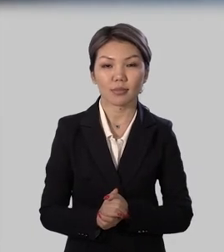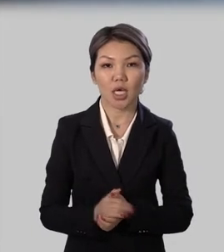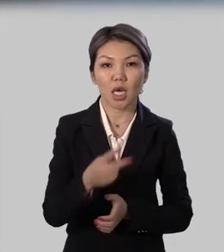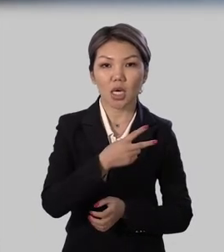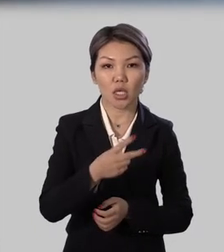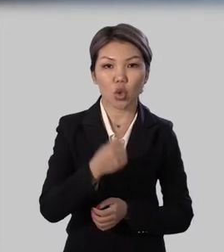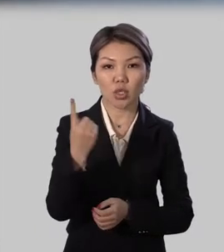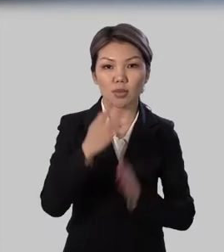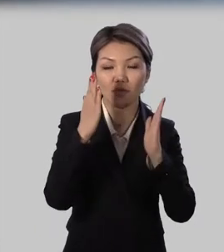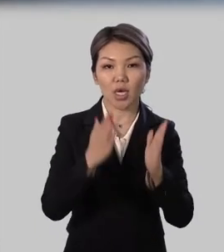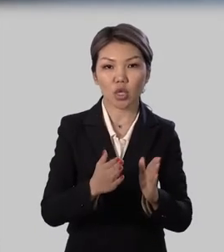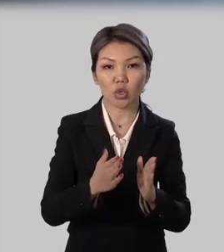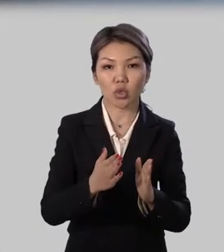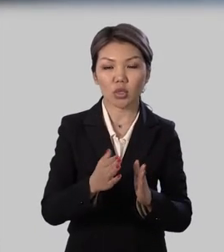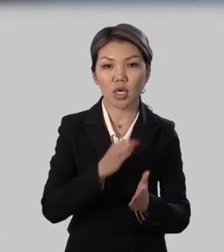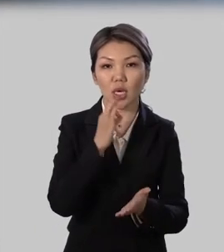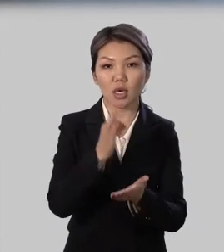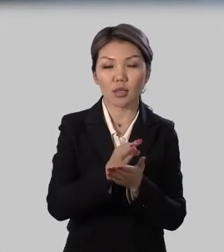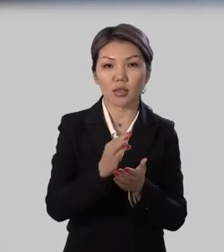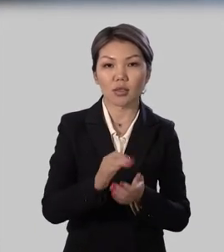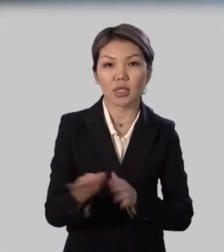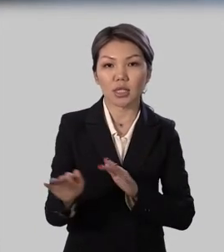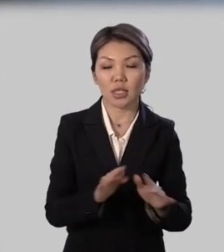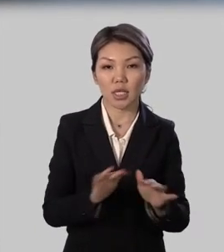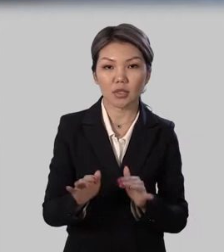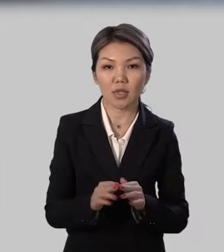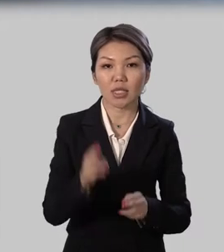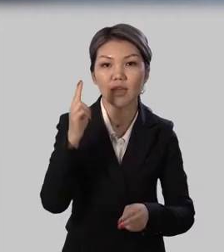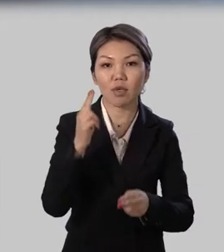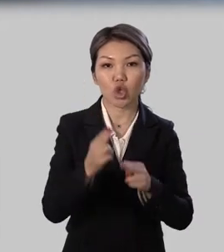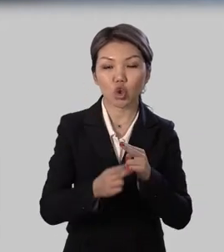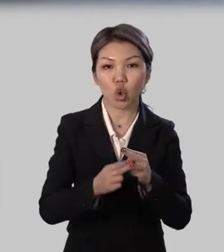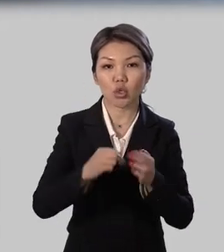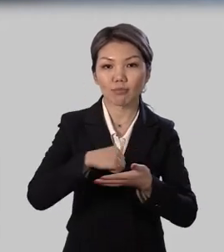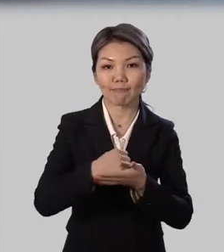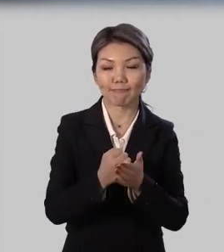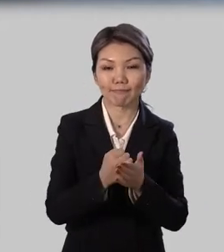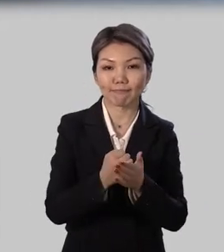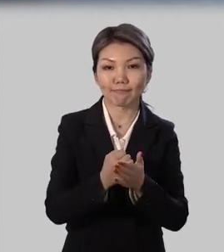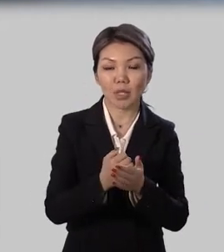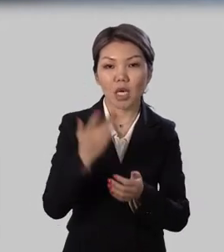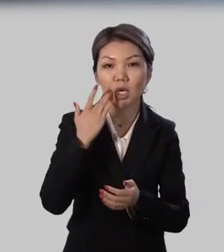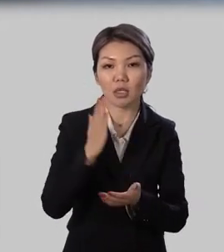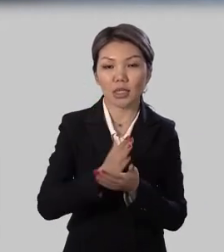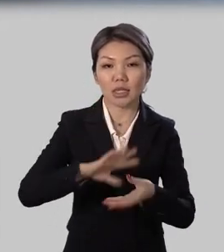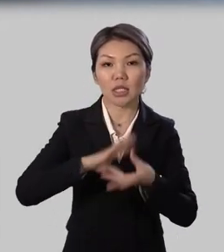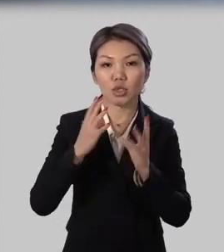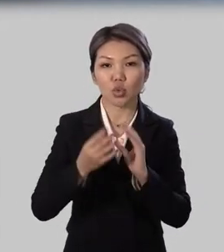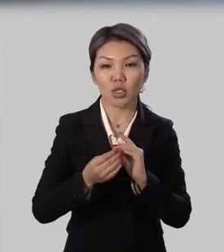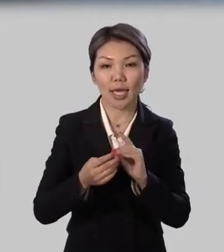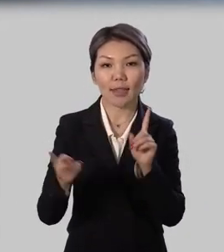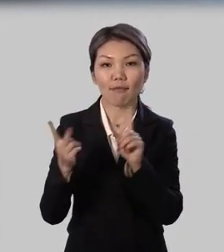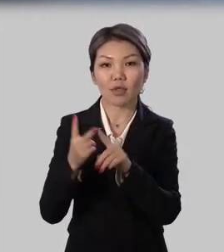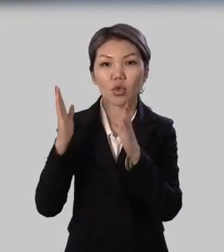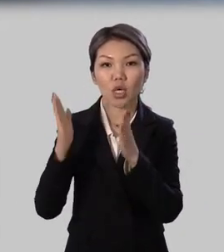глаголы из первой колонке обозначает действие завершенные доведенные до результата во